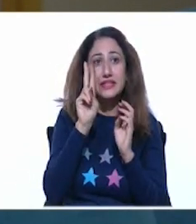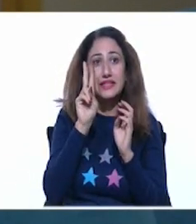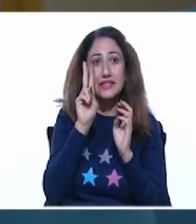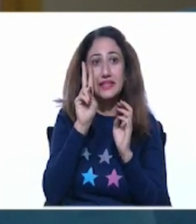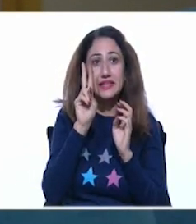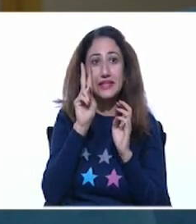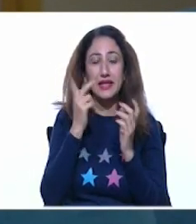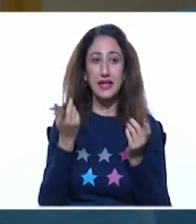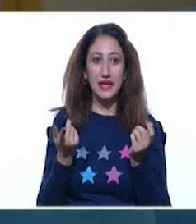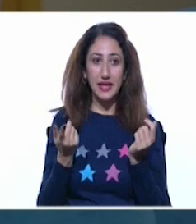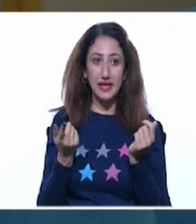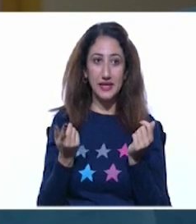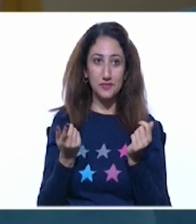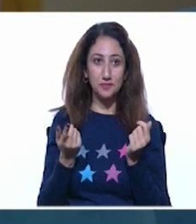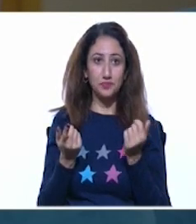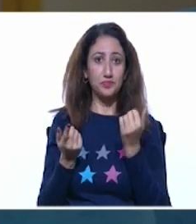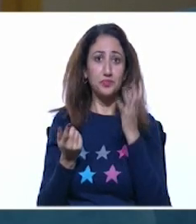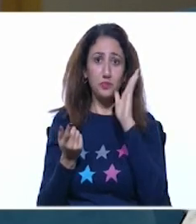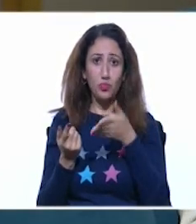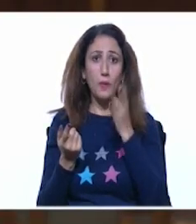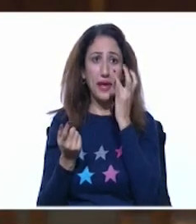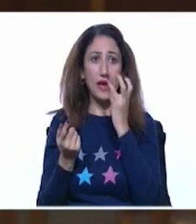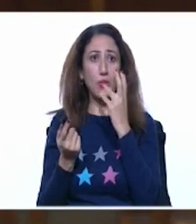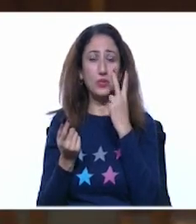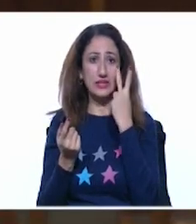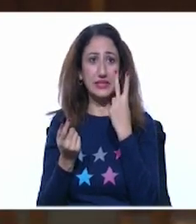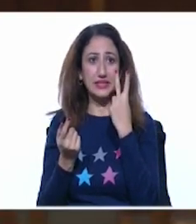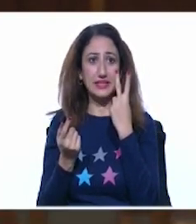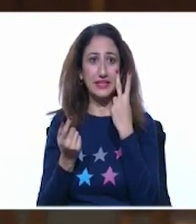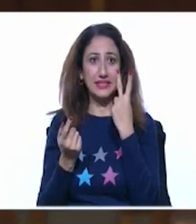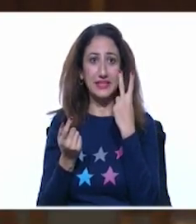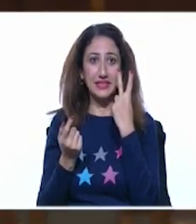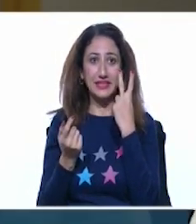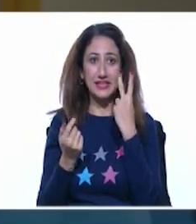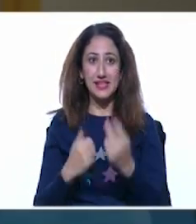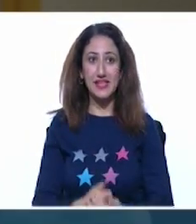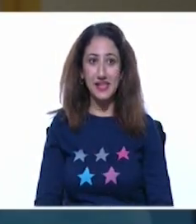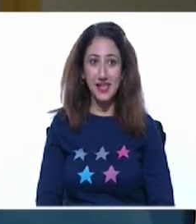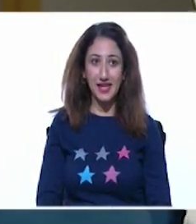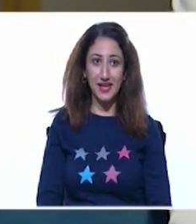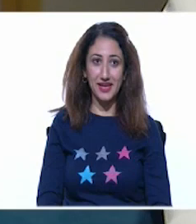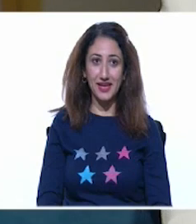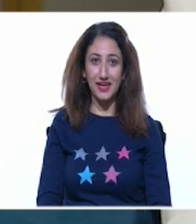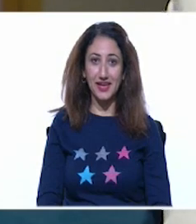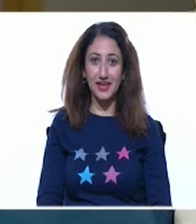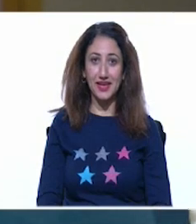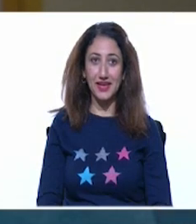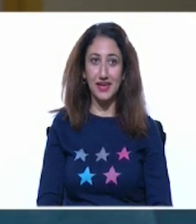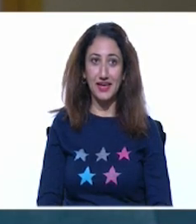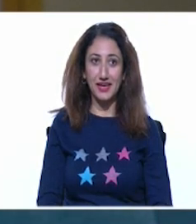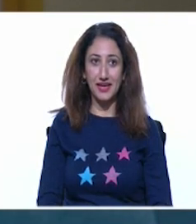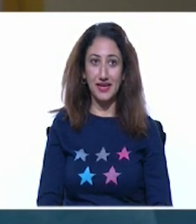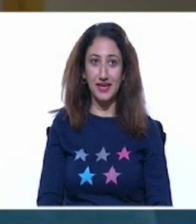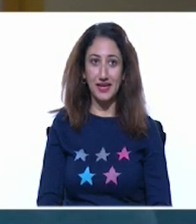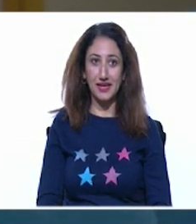ندل بالراحه، بس يعني ما ناخدش الموضوع على صدرنا كده يا راجل. احنا رجاله برضه يا راجل. يعني